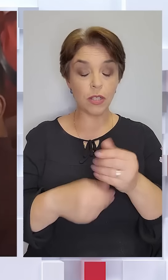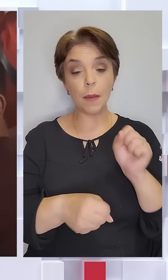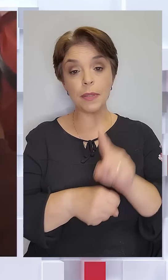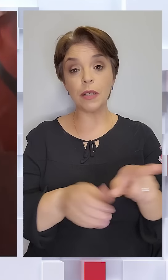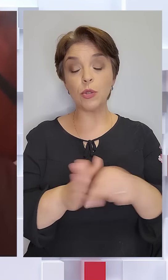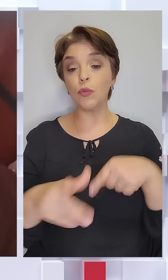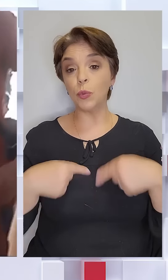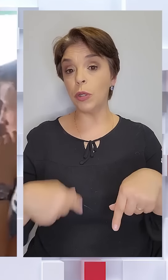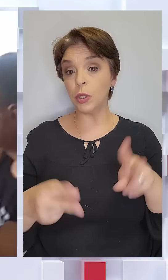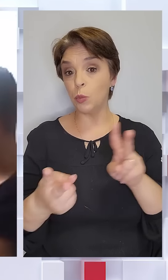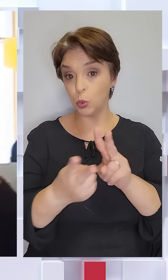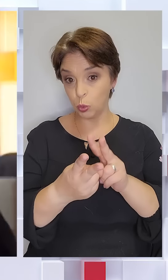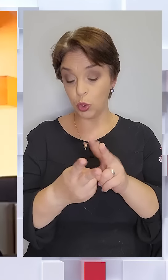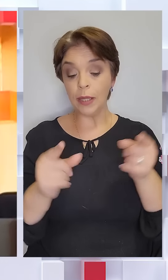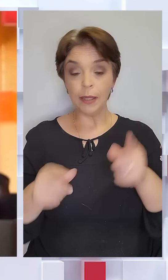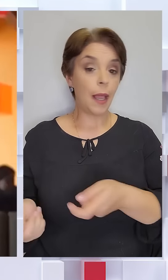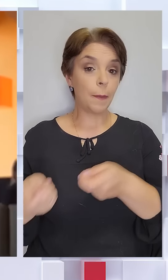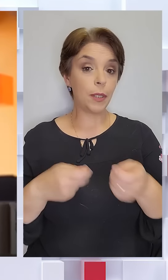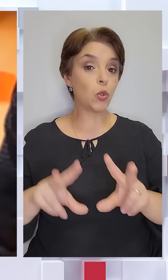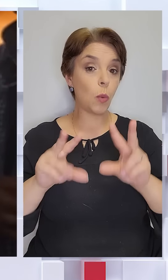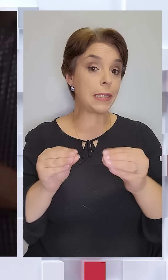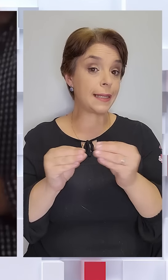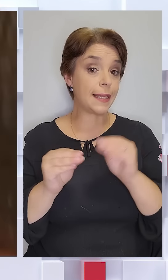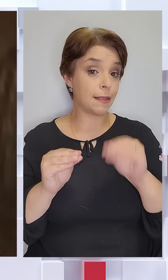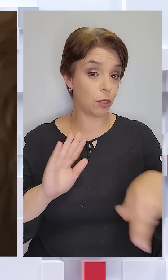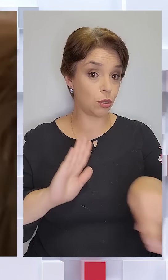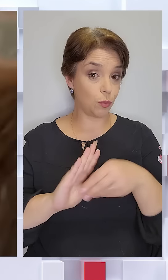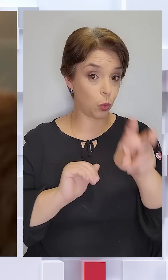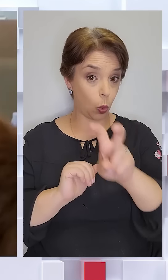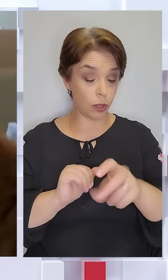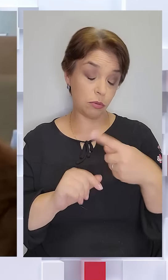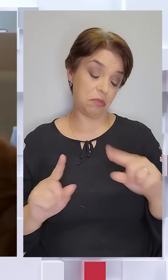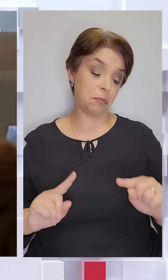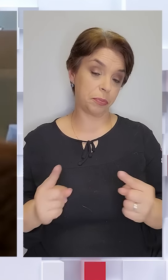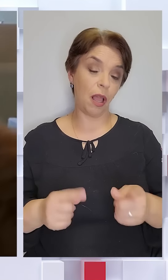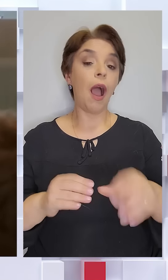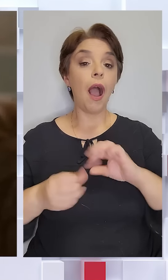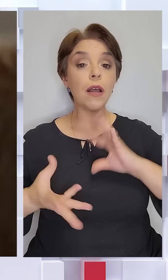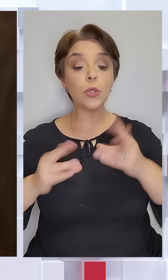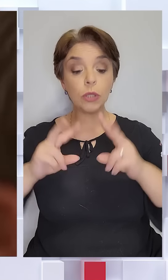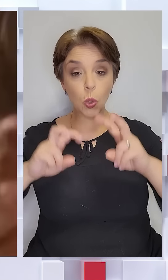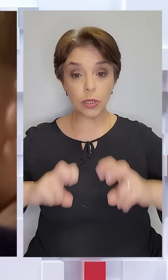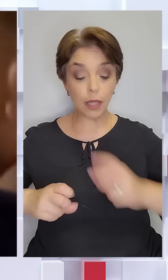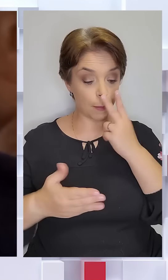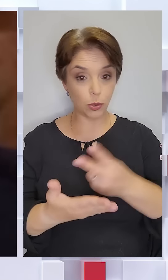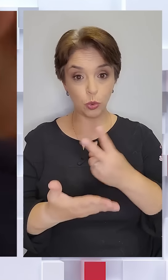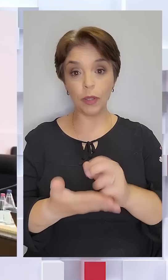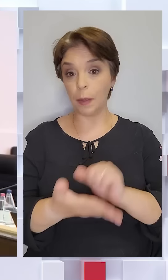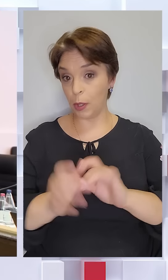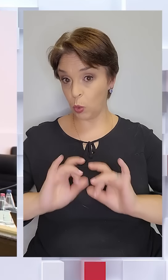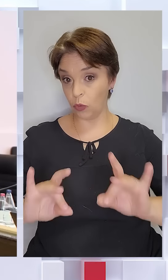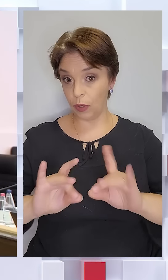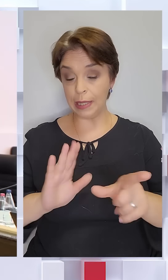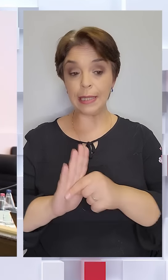із футболістами зустріч і на неї приніс обіцяні 10 тисяч доларів. Тут його і затримали, а результати розслідування презентували на